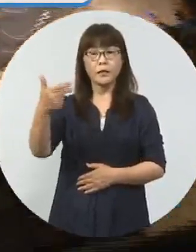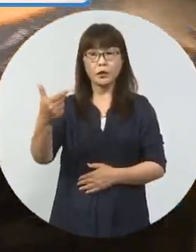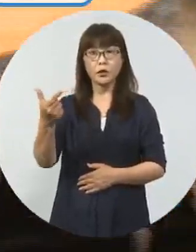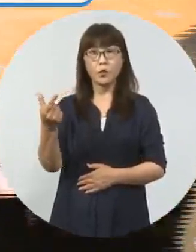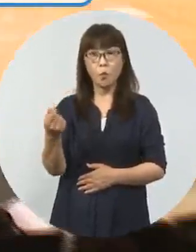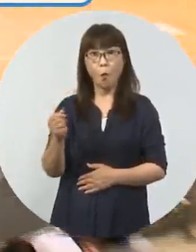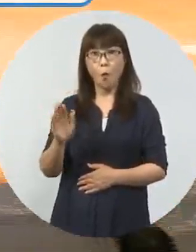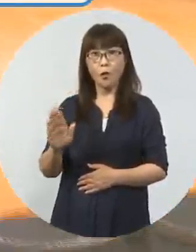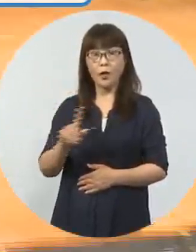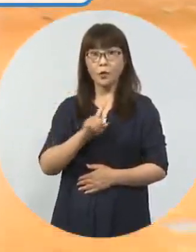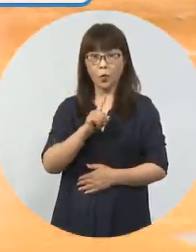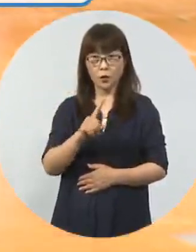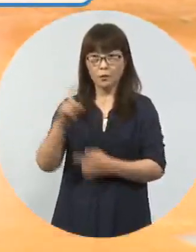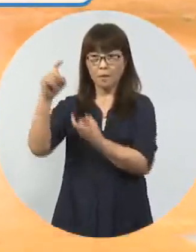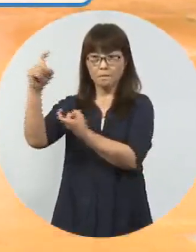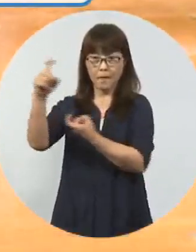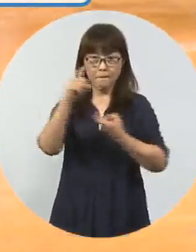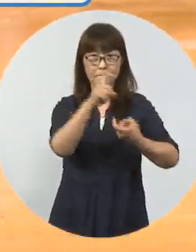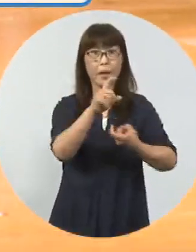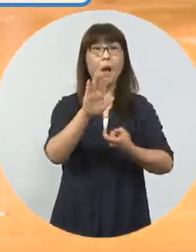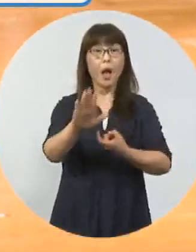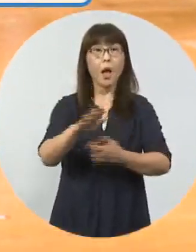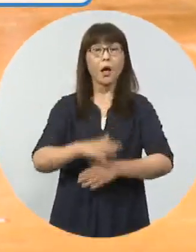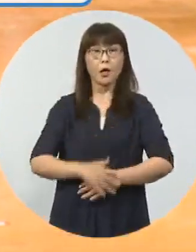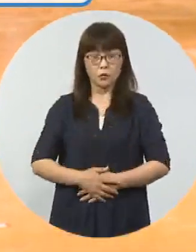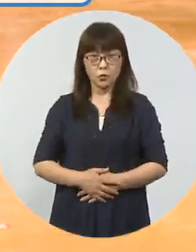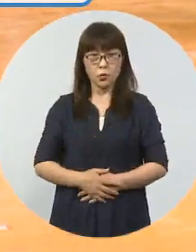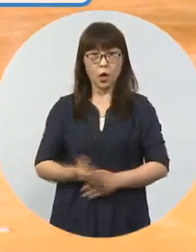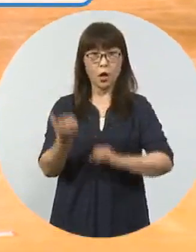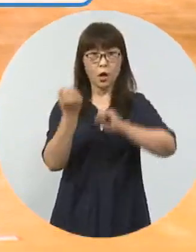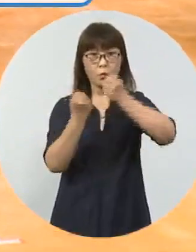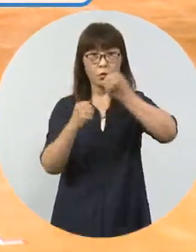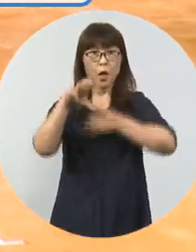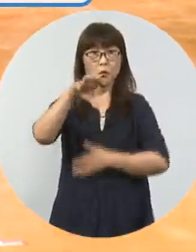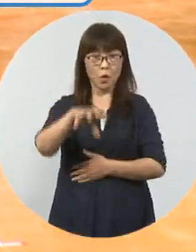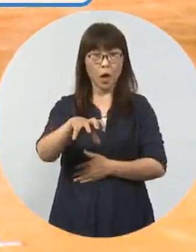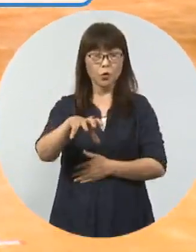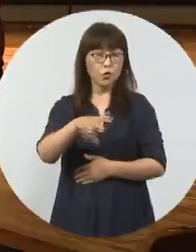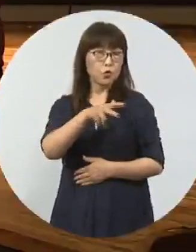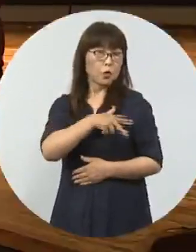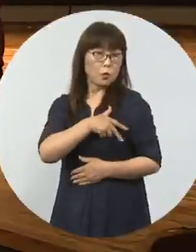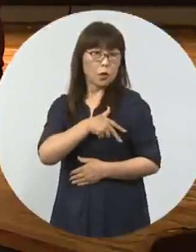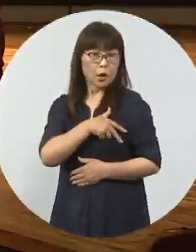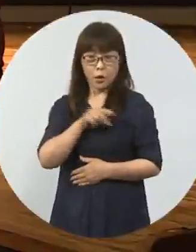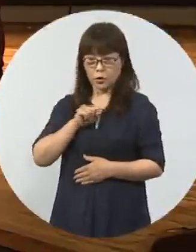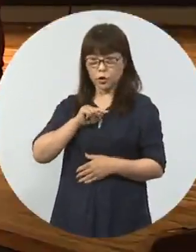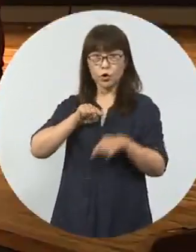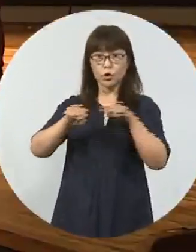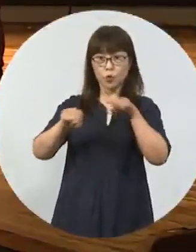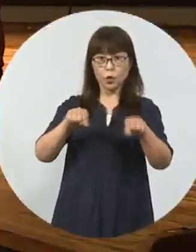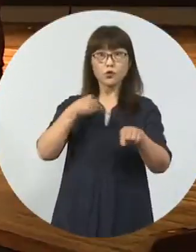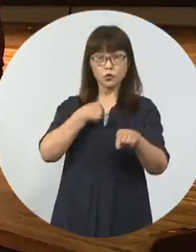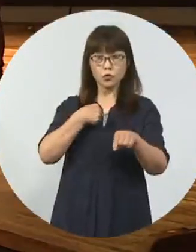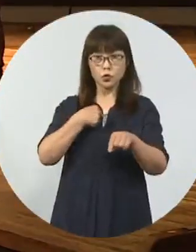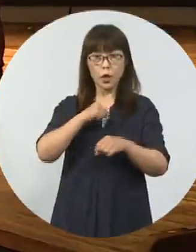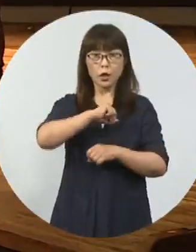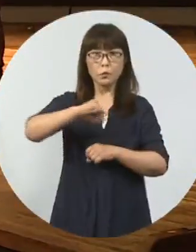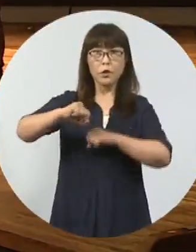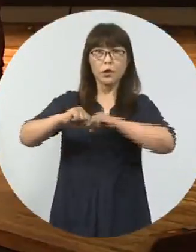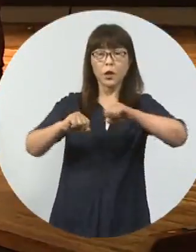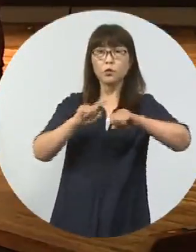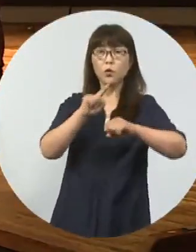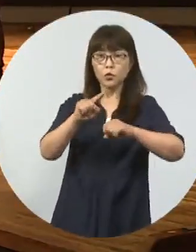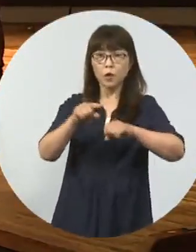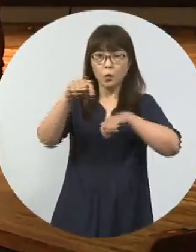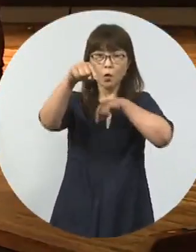手と呼びます。はい、舞台の上にいる役者さんやスタッフさんに指示を出すときにですね、右手左手って言っ